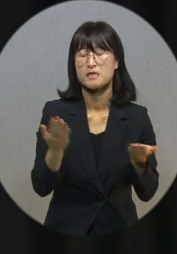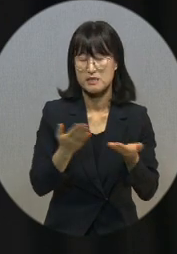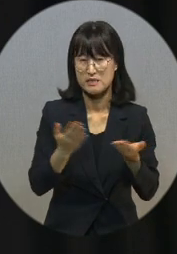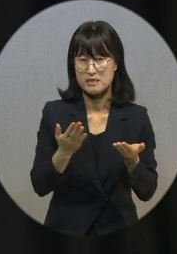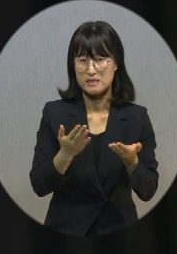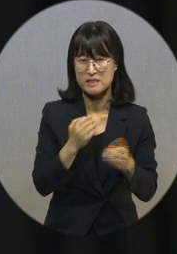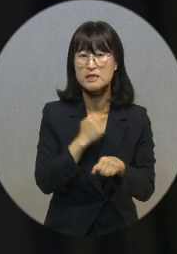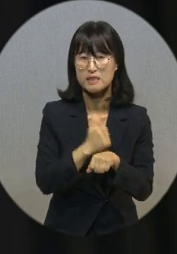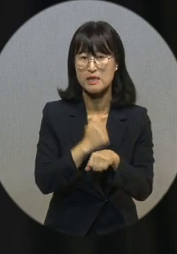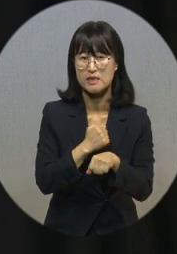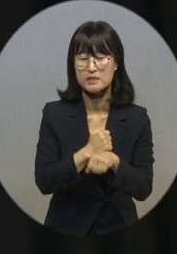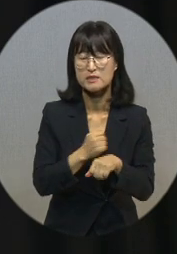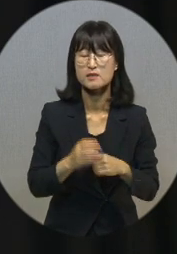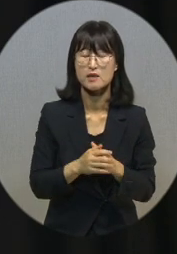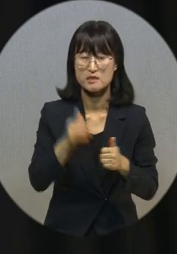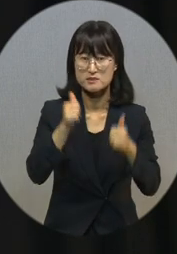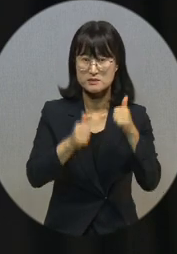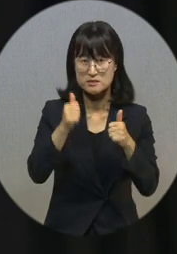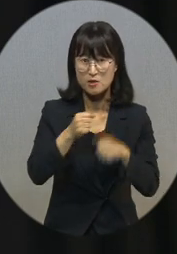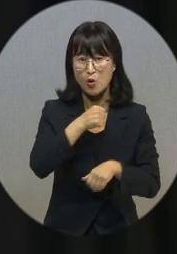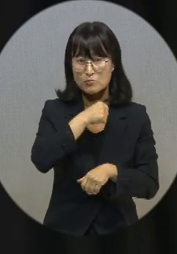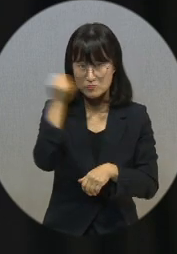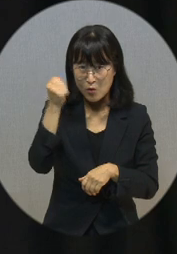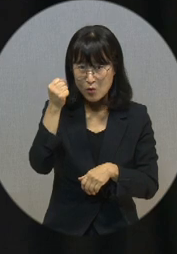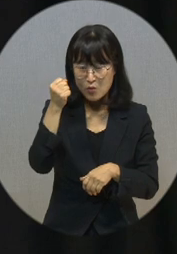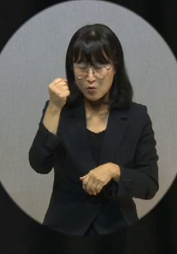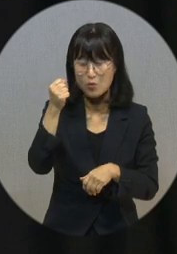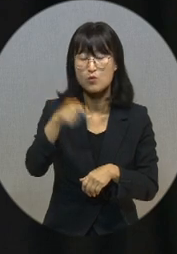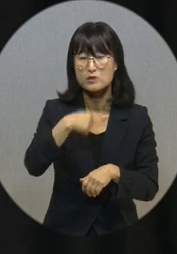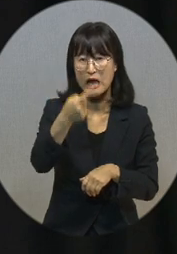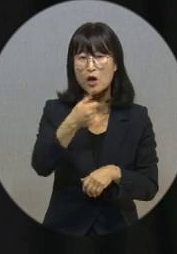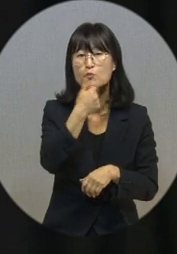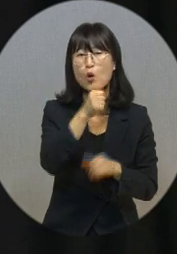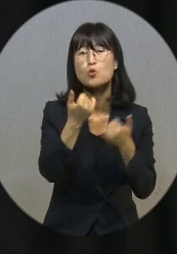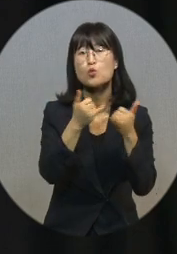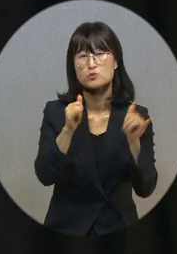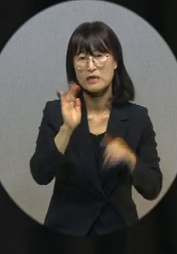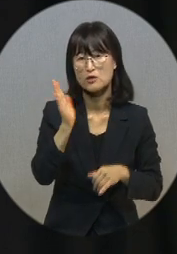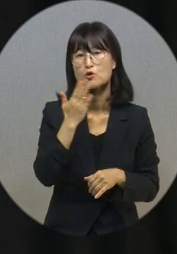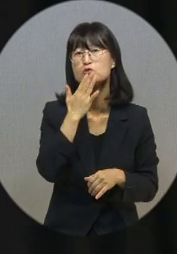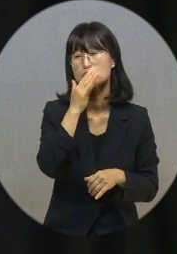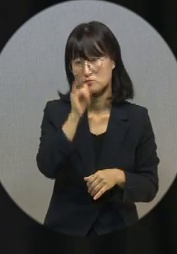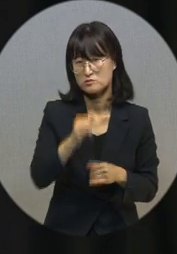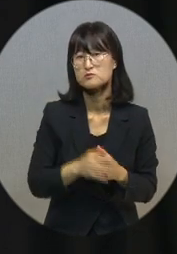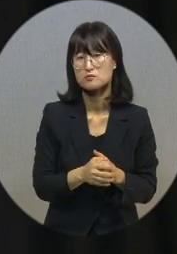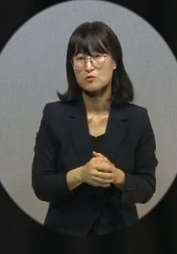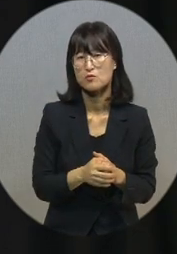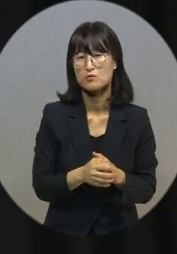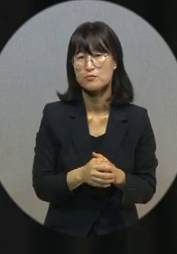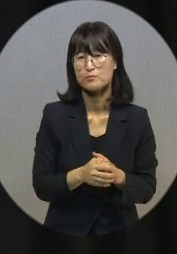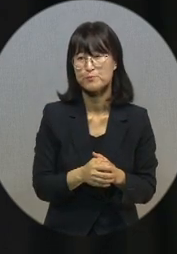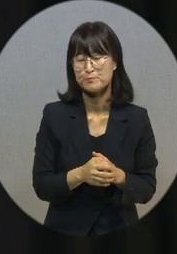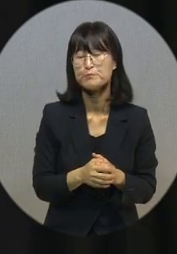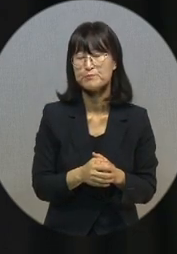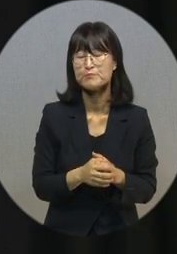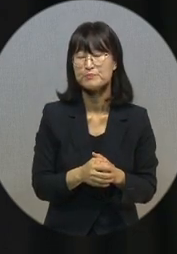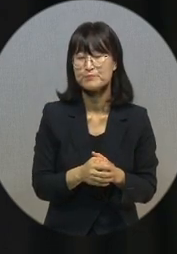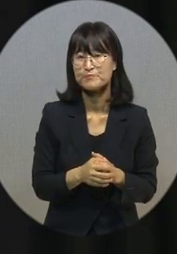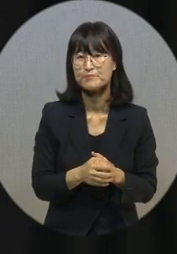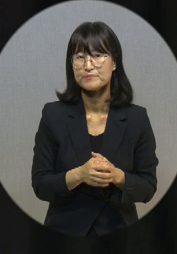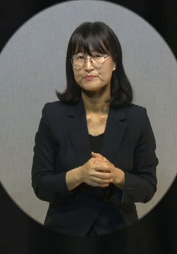그래도 이제 그 시험을 합격해야지만 이제 변호사가 될 수 있는 그런 상황이었는데 그렇죠. 네,